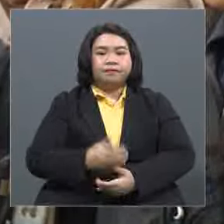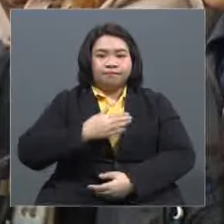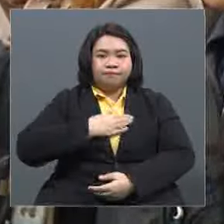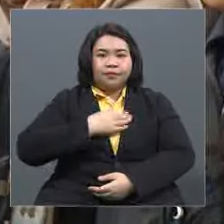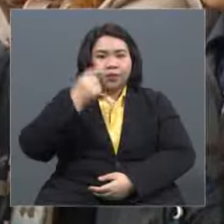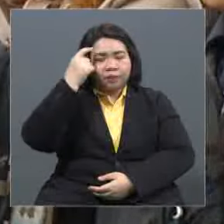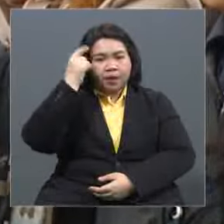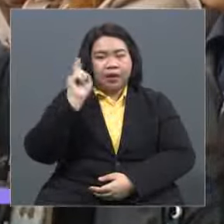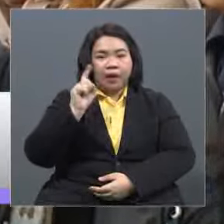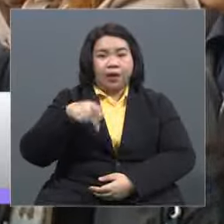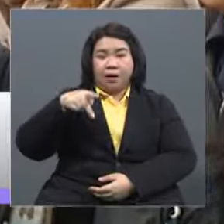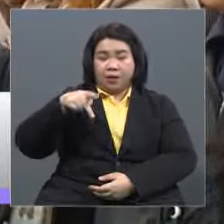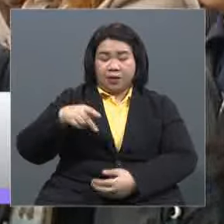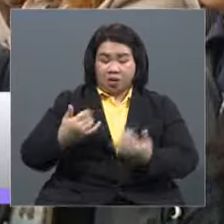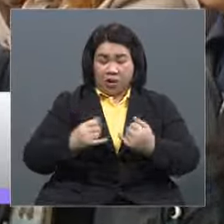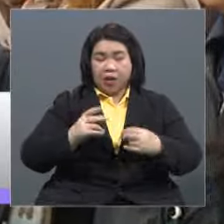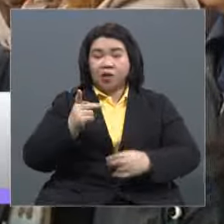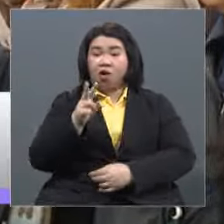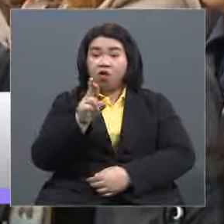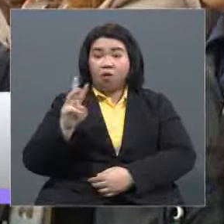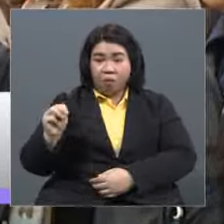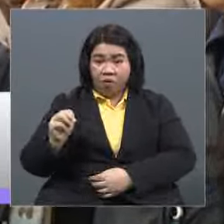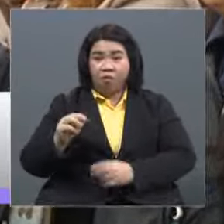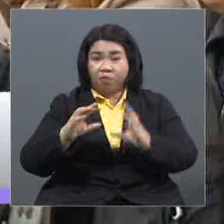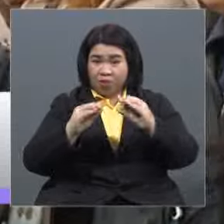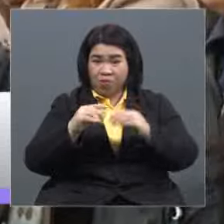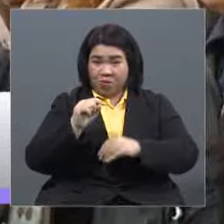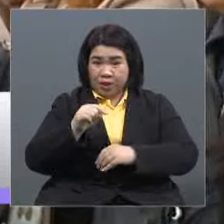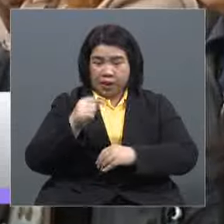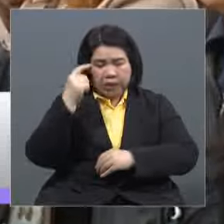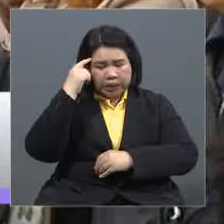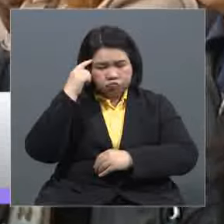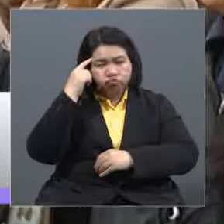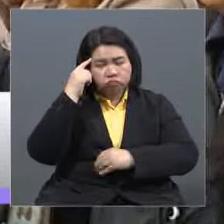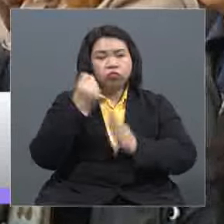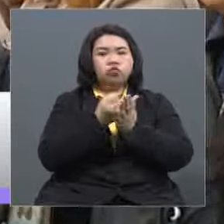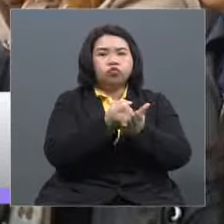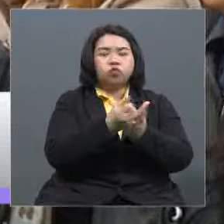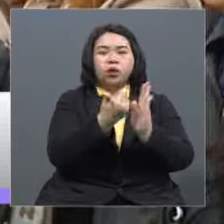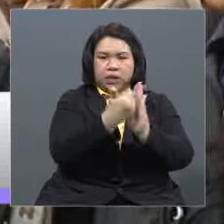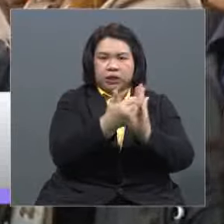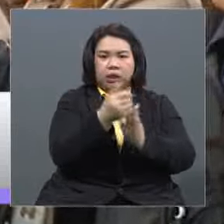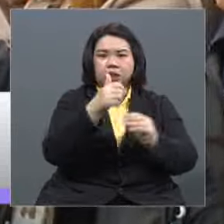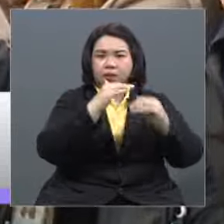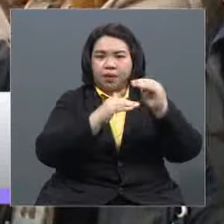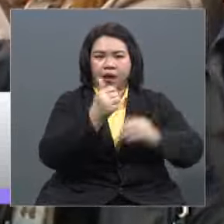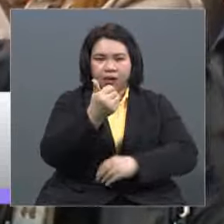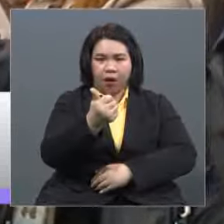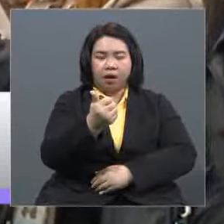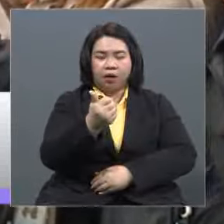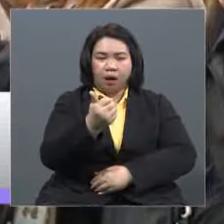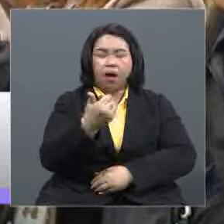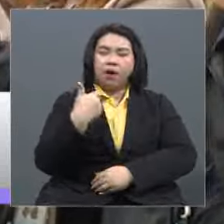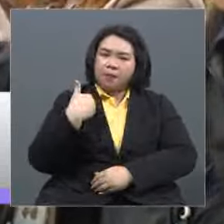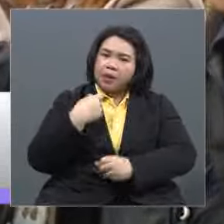ผมคิดว่าการที่คมได้มาประชุมในครั้งนี้เนี่ยจะเป็นประโยชน์ต่อการพัฒนาภาคอีสานนะครับแล้วก็เป็นประโยชน์ต่อในเรื่องของการ